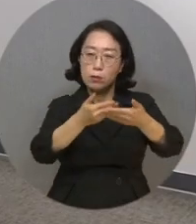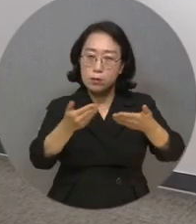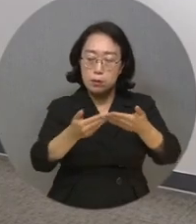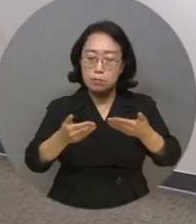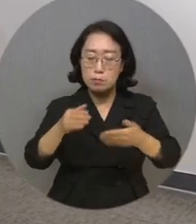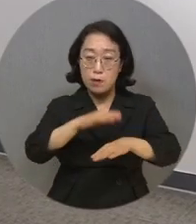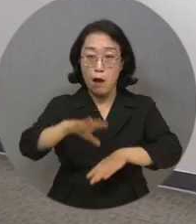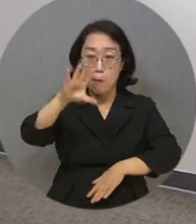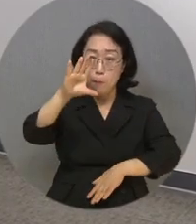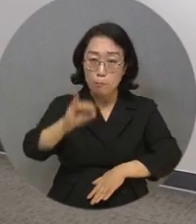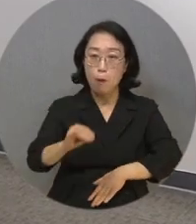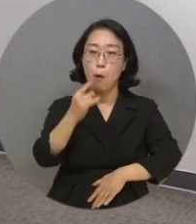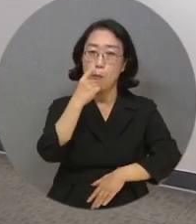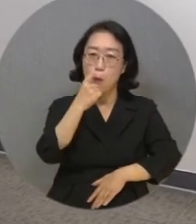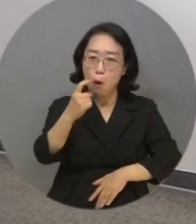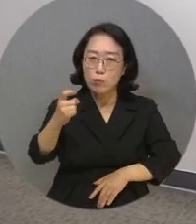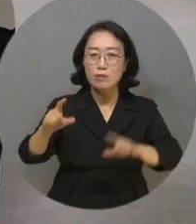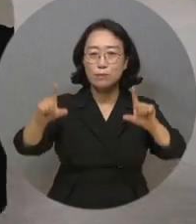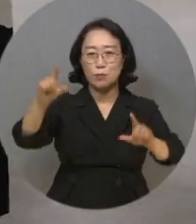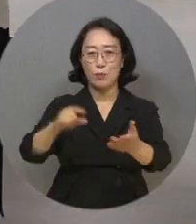조화롭게 표현합니다.